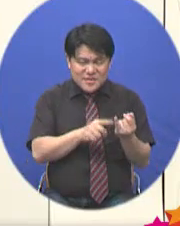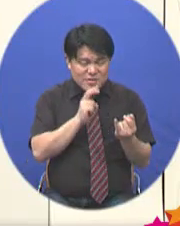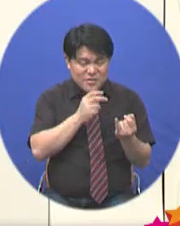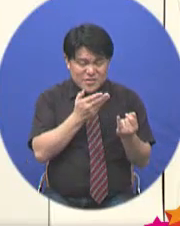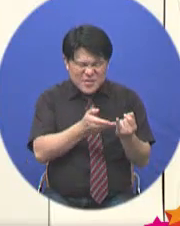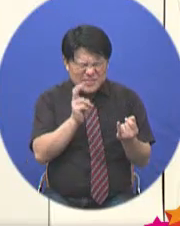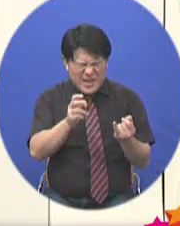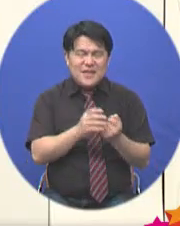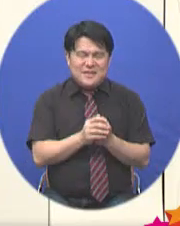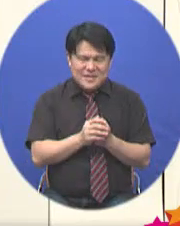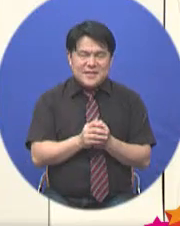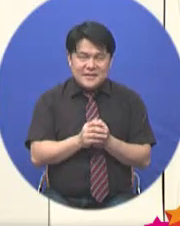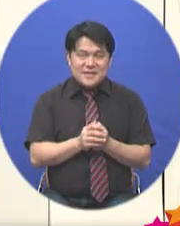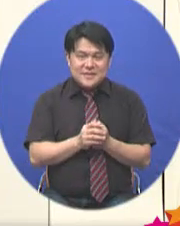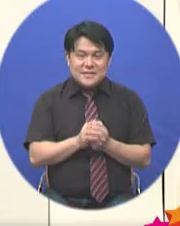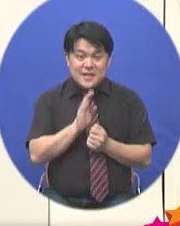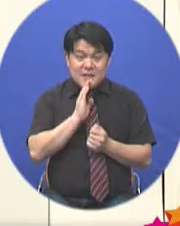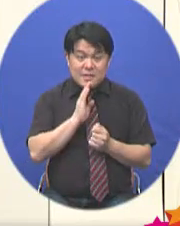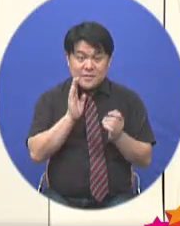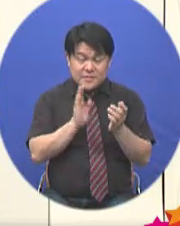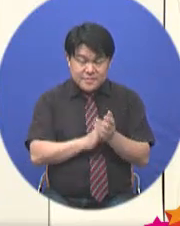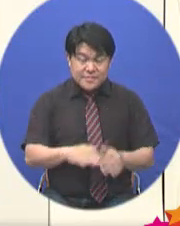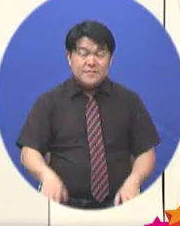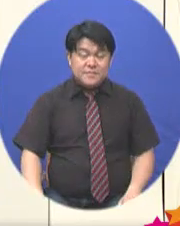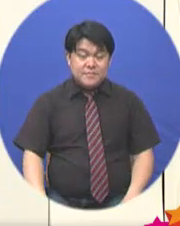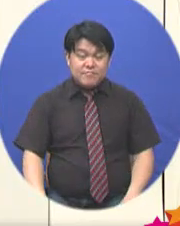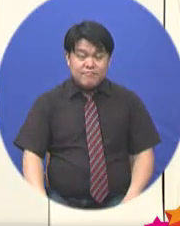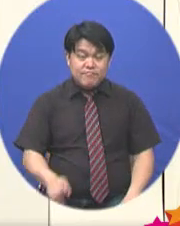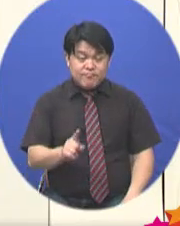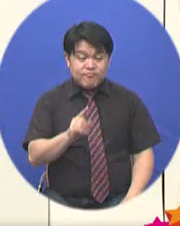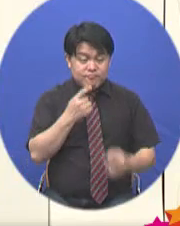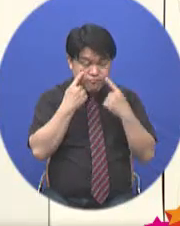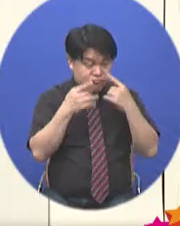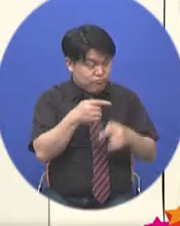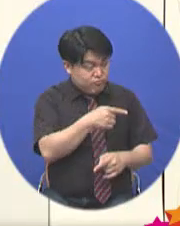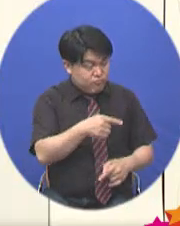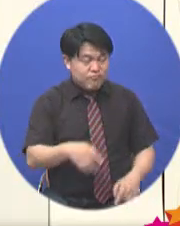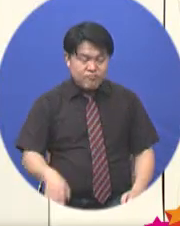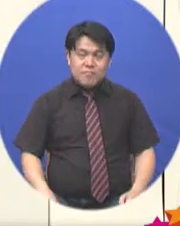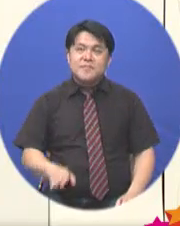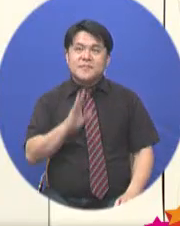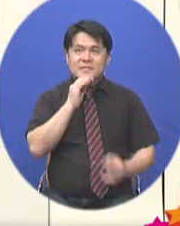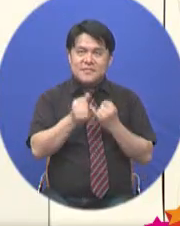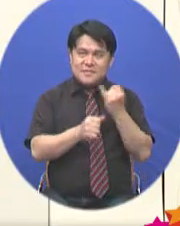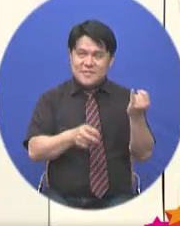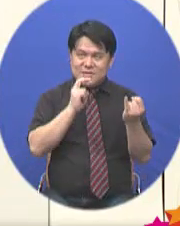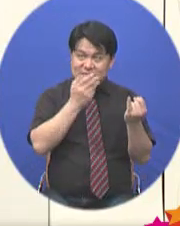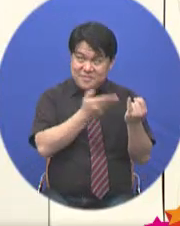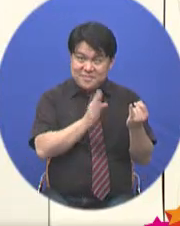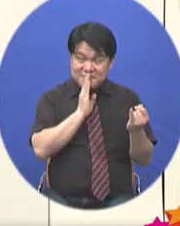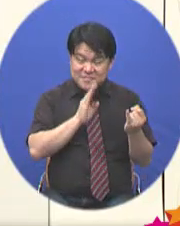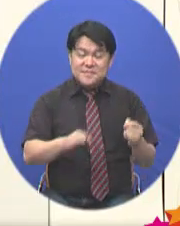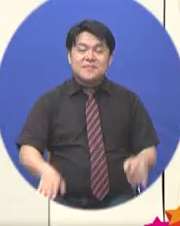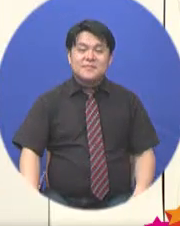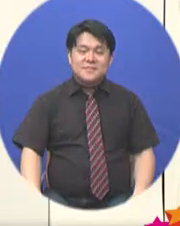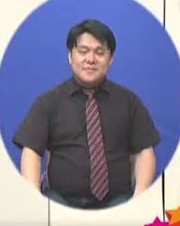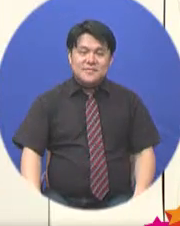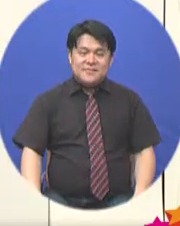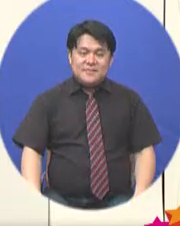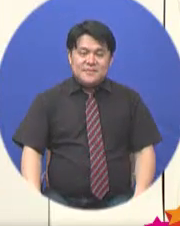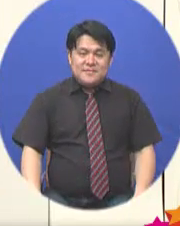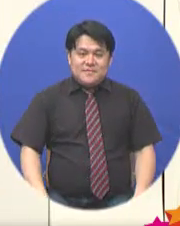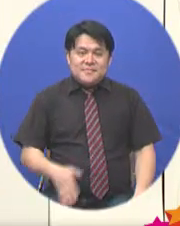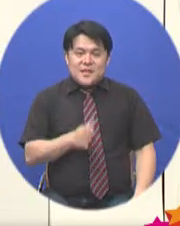같더라고요. 아, 그래요? 부인한테. 네. 정확하게 맞네. 맞아요. 맞아요. 부인한테 하는 노래예요. 여자한테 부르는 노래야. 네.